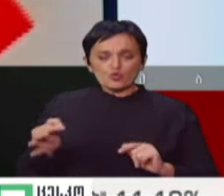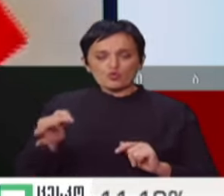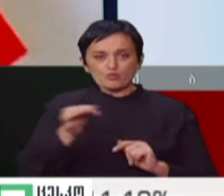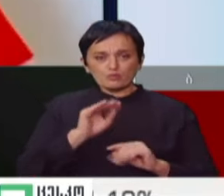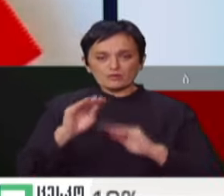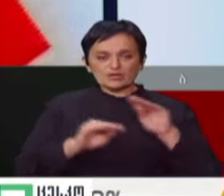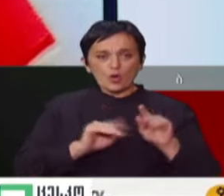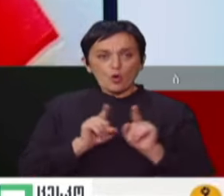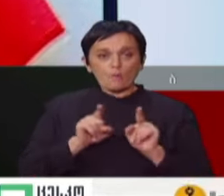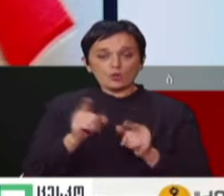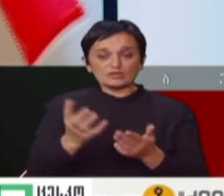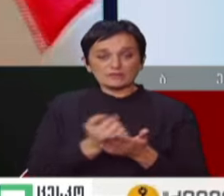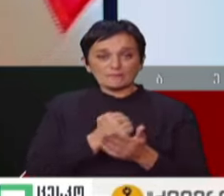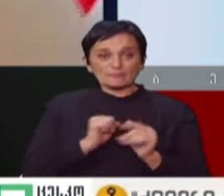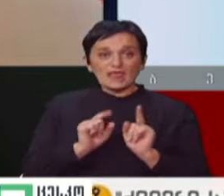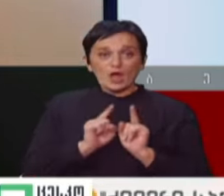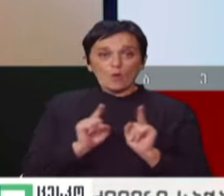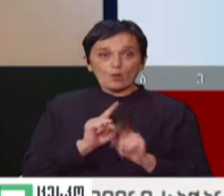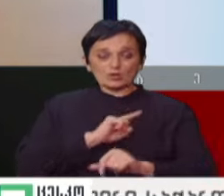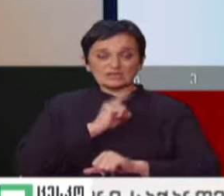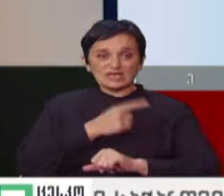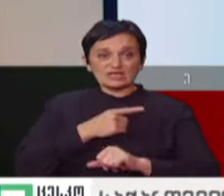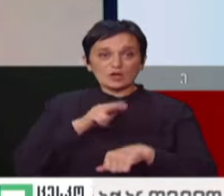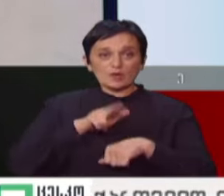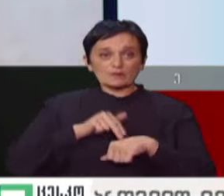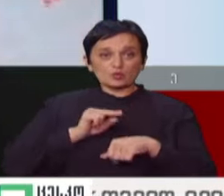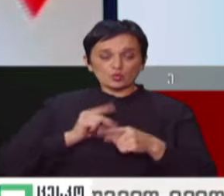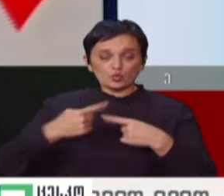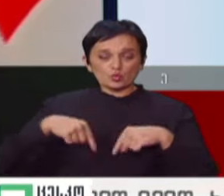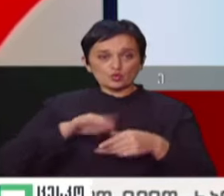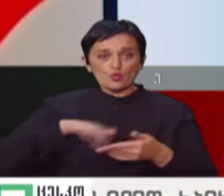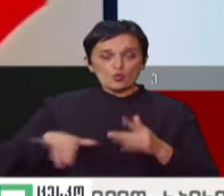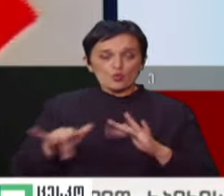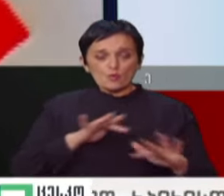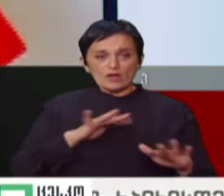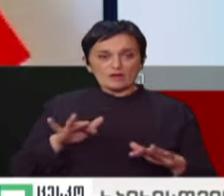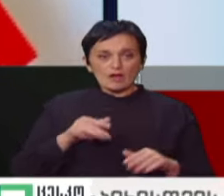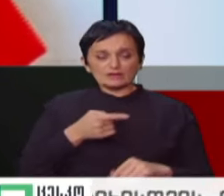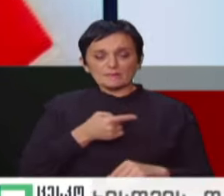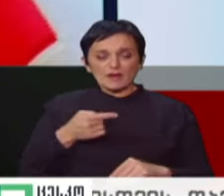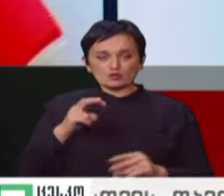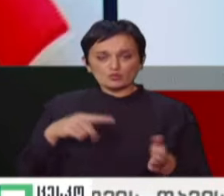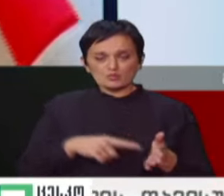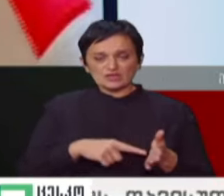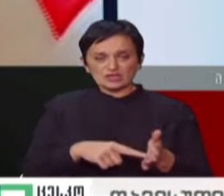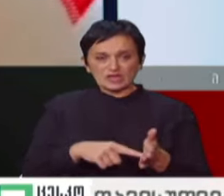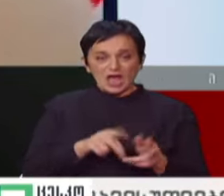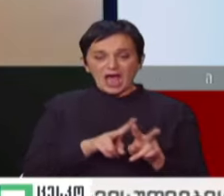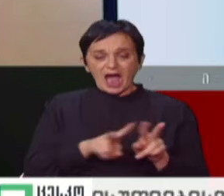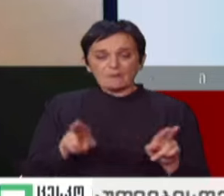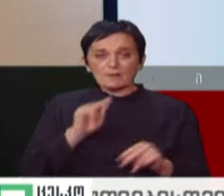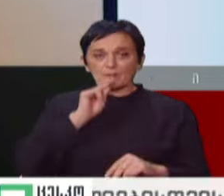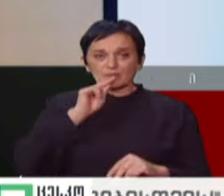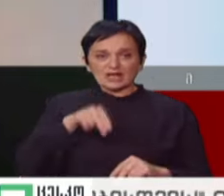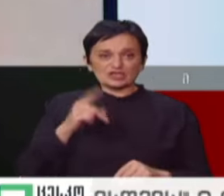sadat opoziția, igeps, opoziția, ulicalebi, samartal, damcavi, ulicalebi, sumukmedoba, sadat pasiv, urobazet, miuti, tebe. Analogiuri